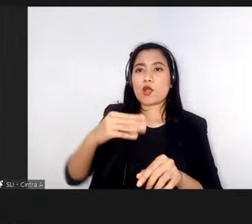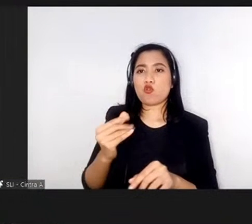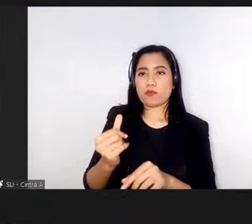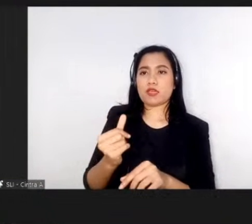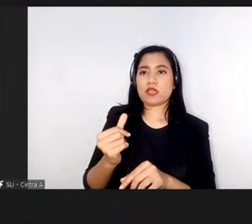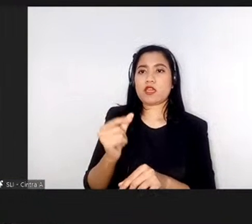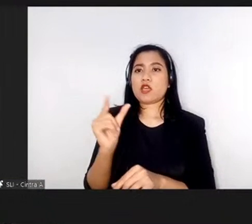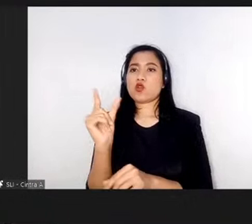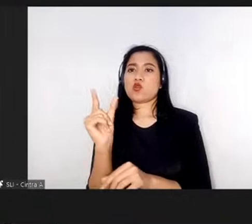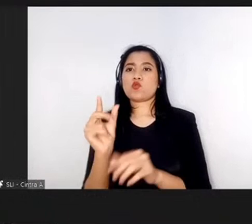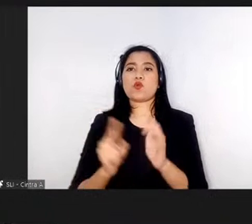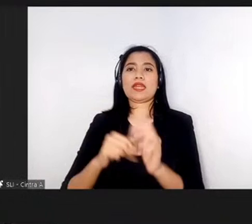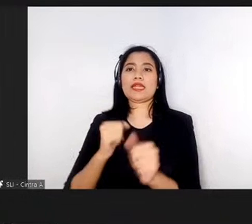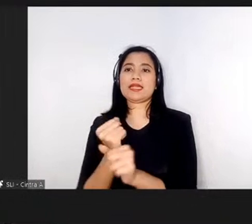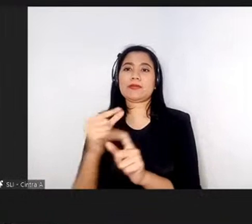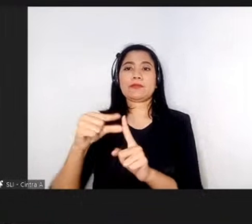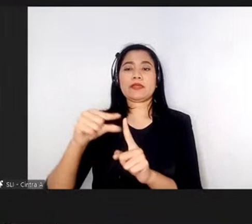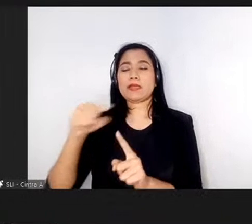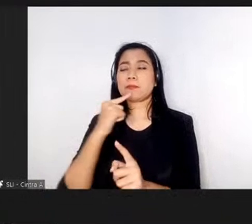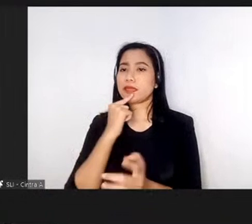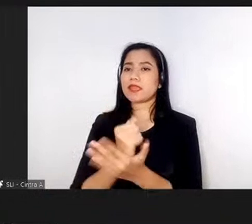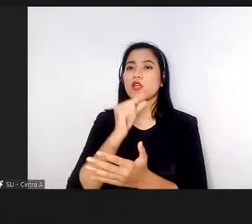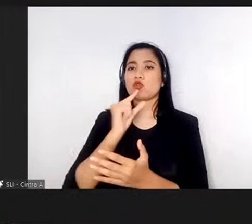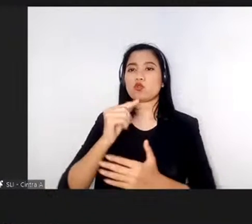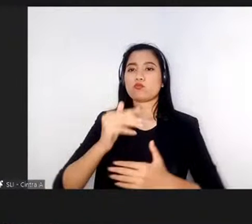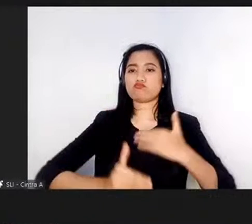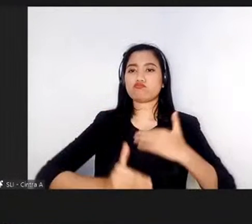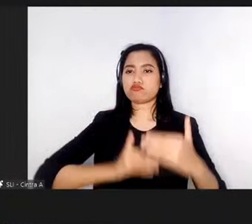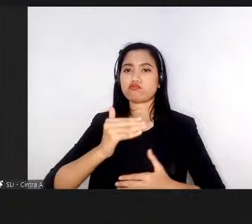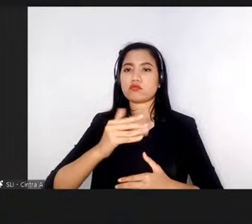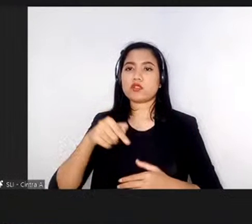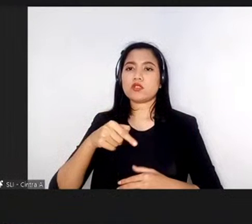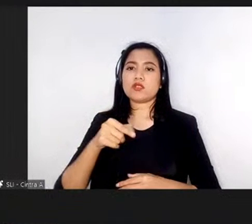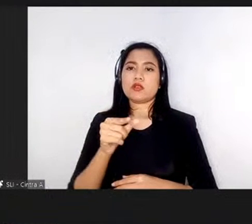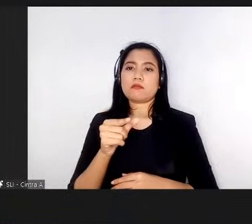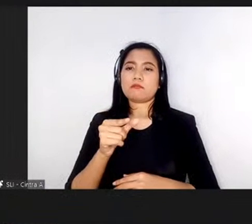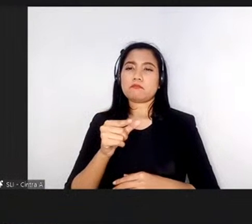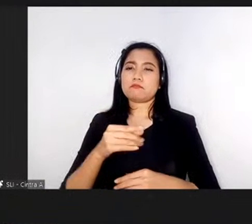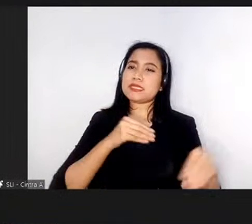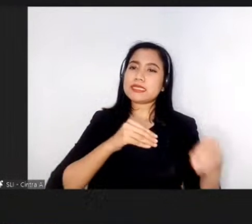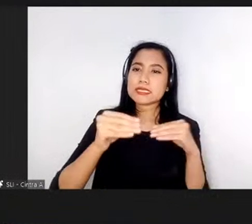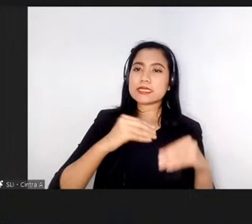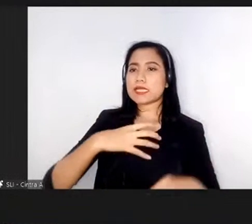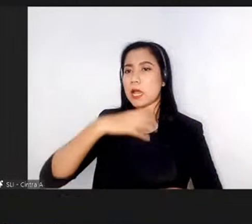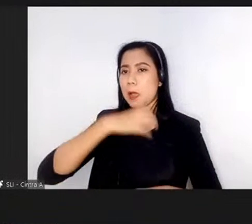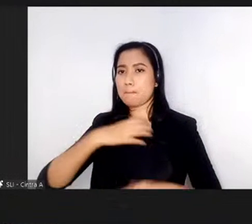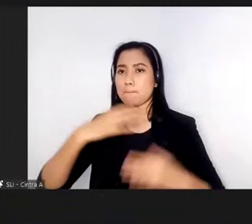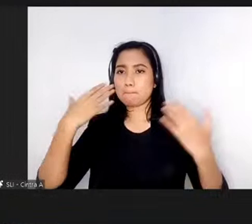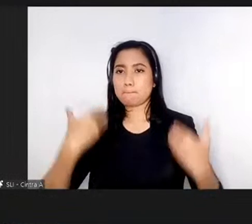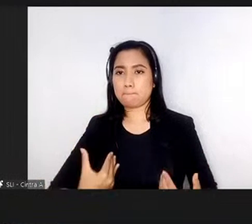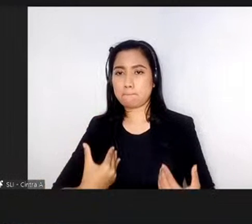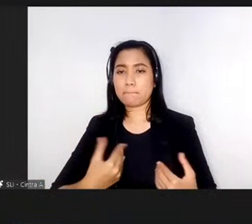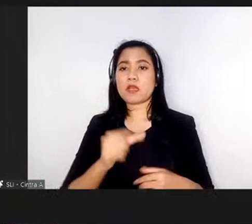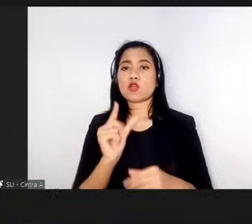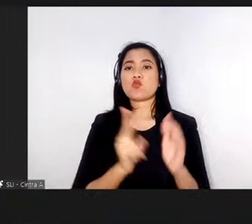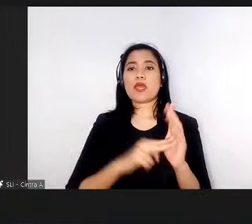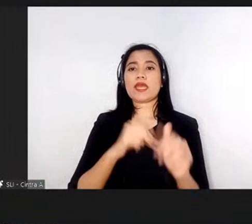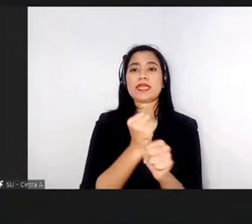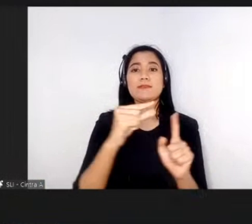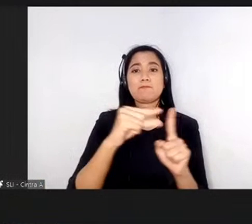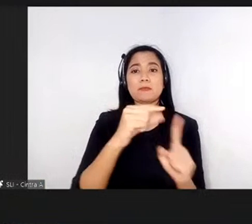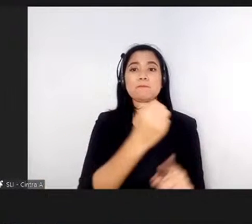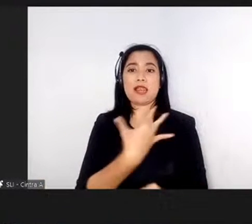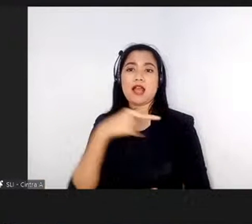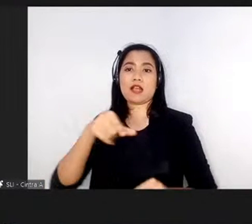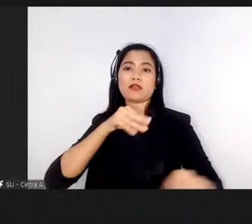pelaksanaan bisnis dan HAM di semua negara karenap menyebutkan Bagaimana negara dan bisnis harus menghormati HAM dan korban